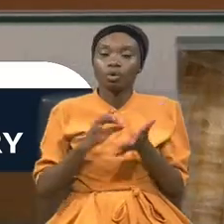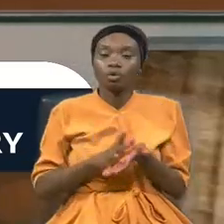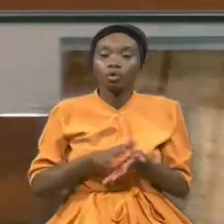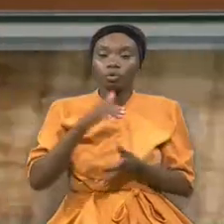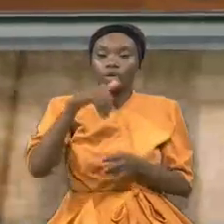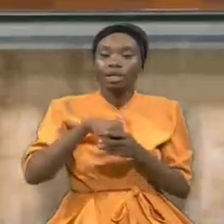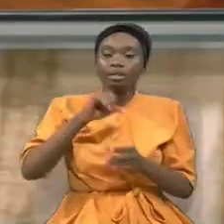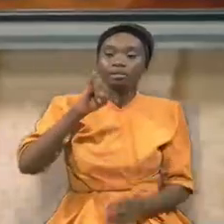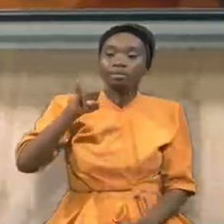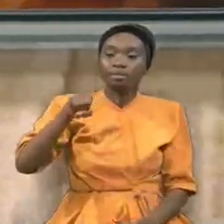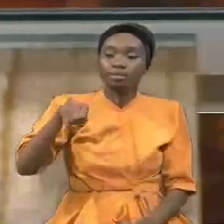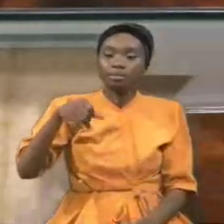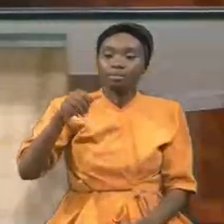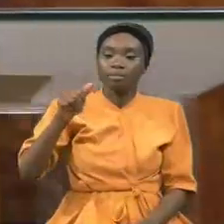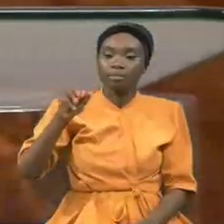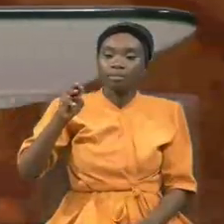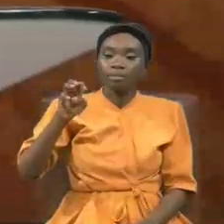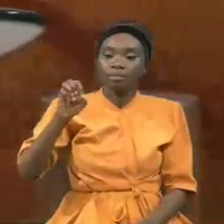gloire. Jacques 2,